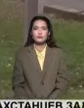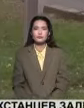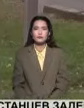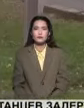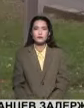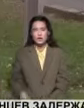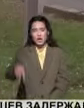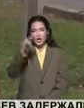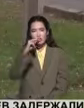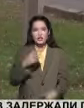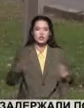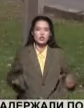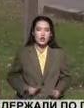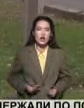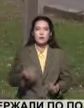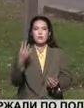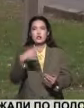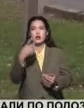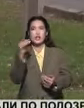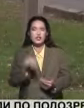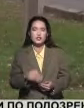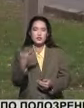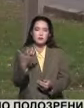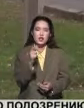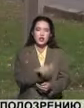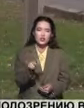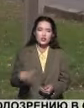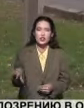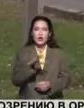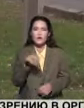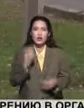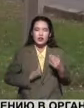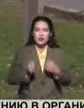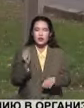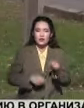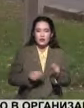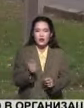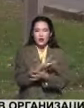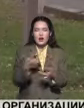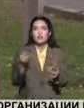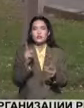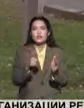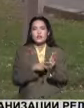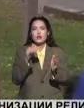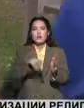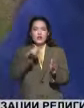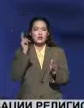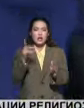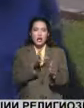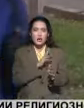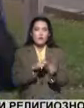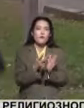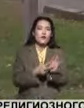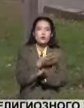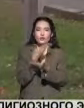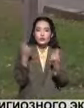В Шымкенте проживает 41 500 человек с ограниченными возможностями, из которых 7800 – молодежь до 18 лет. Как